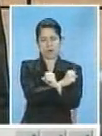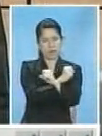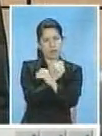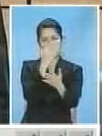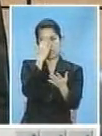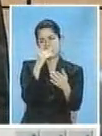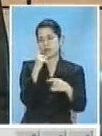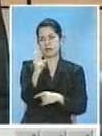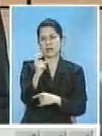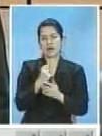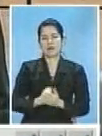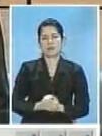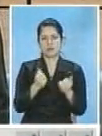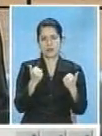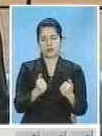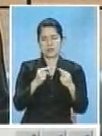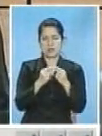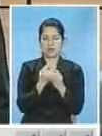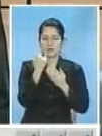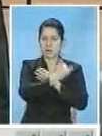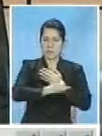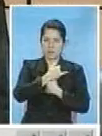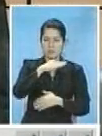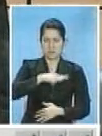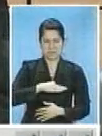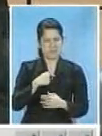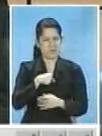ของประเทศไทยก็หมดไปกับภาวะผู้นำของรัฐบาลชุดนี้ครับ